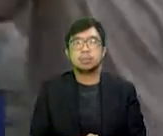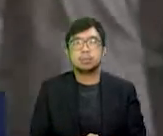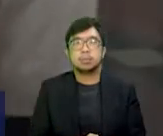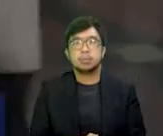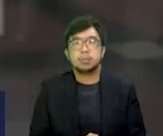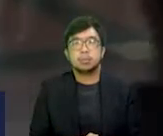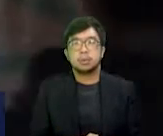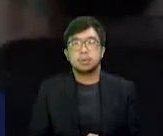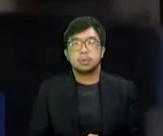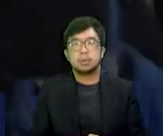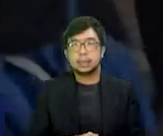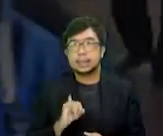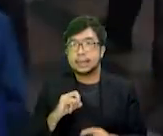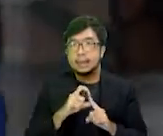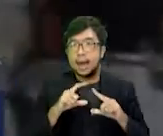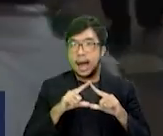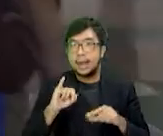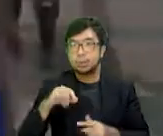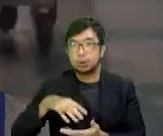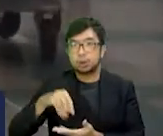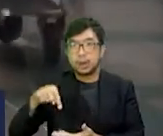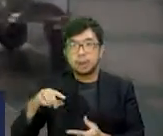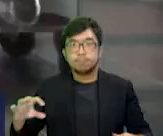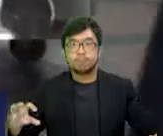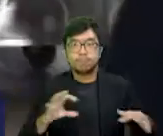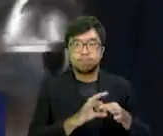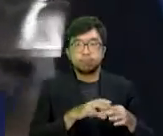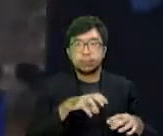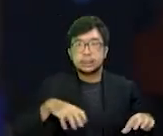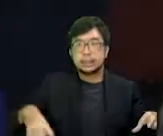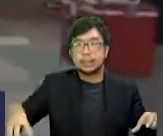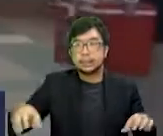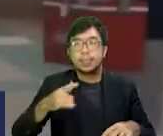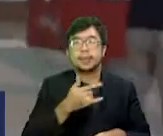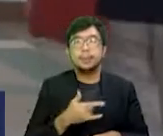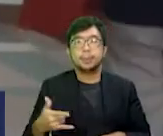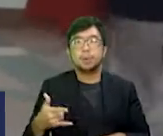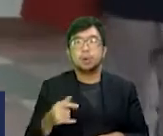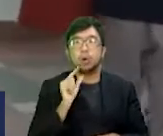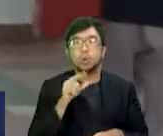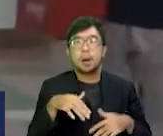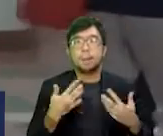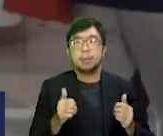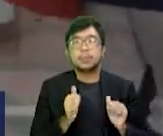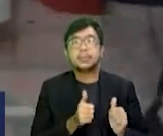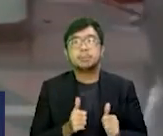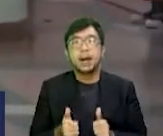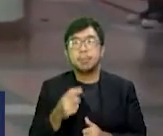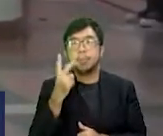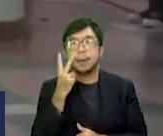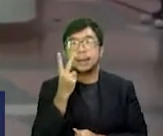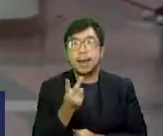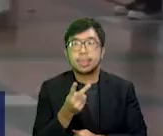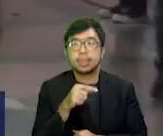Ikatan Dokter Anak Indonesia Pusat terus berkoordinasi dengan cabang Ikatan Dokter Anak Indonesia tiap daerah untuk sigap membuat rujukan jika